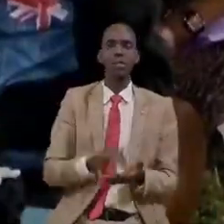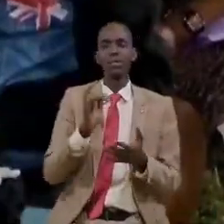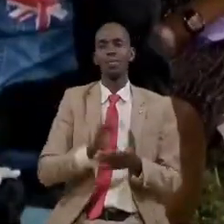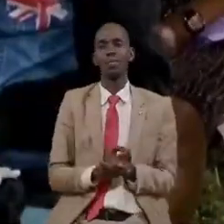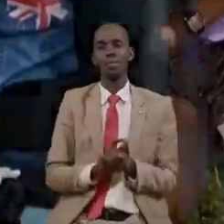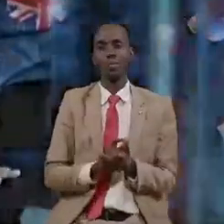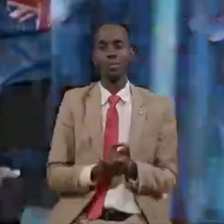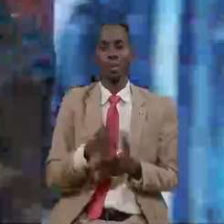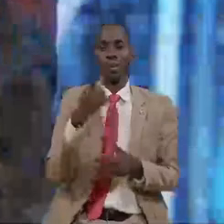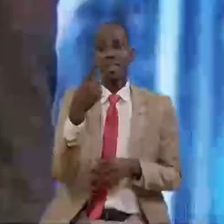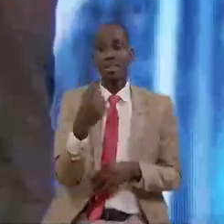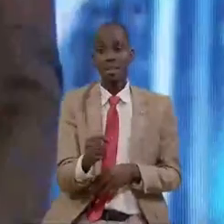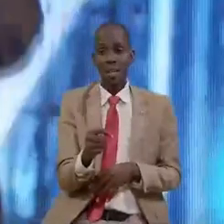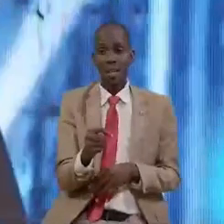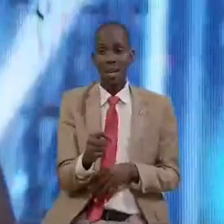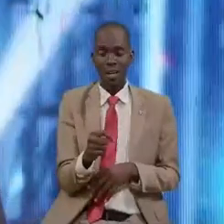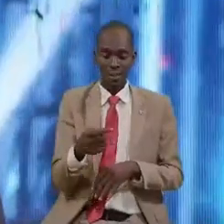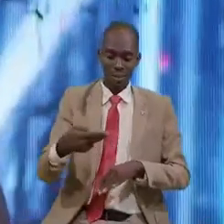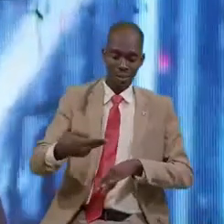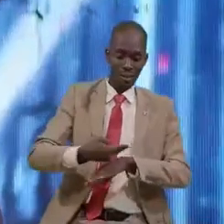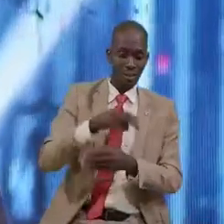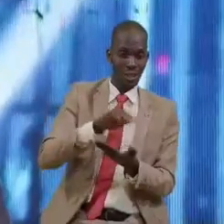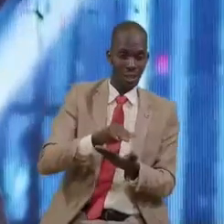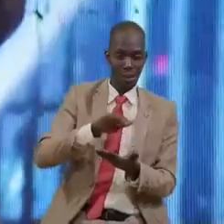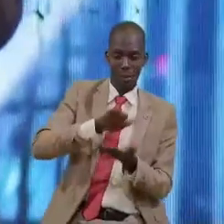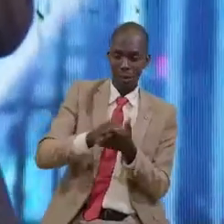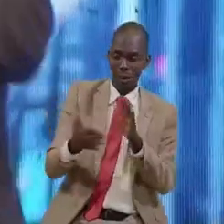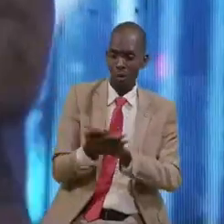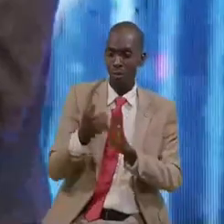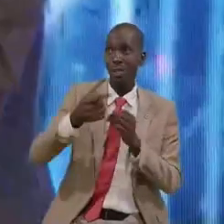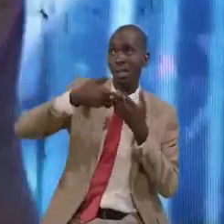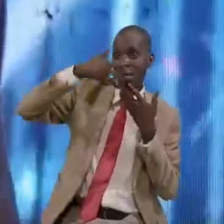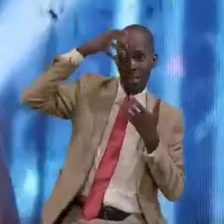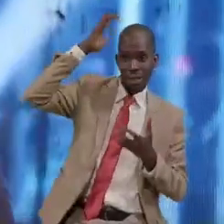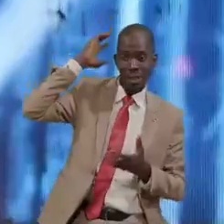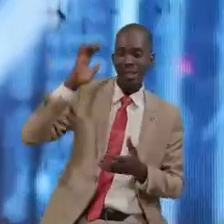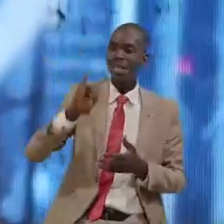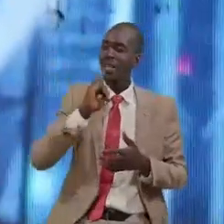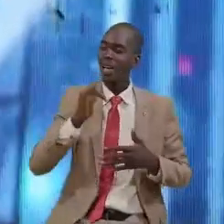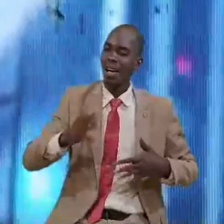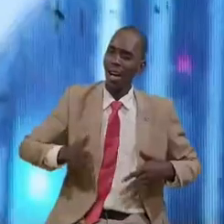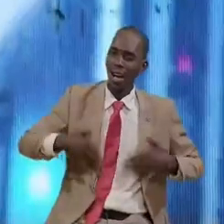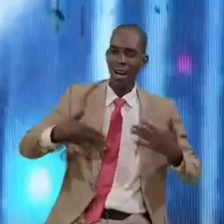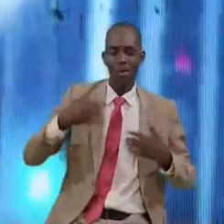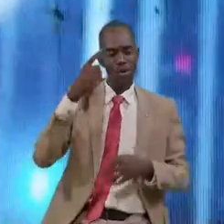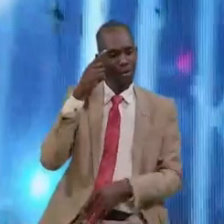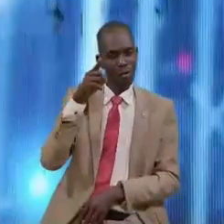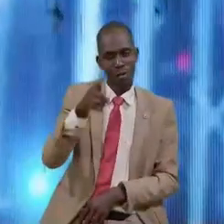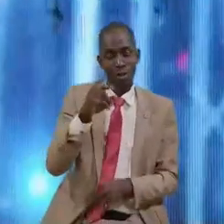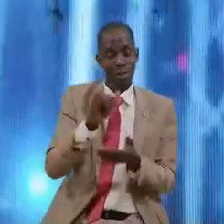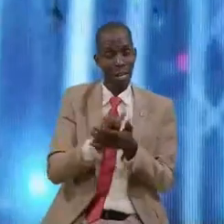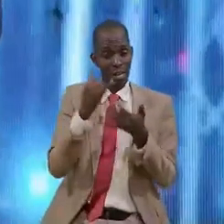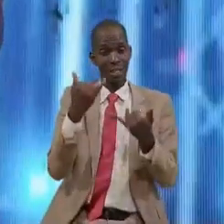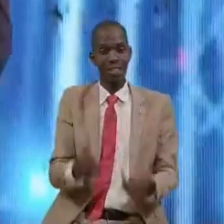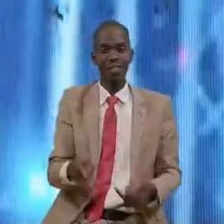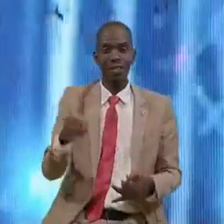l'agneau qui est le lion est si heureux de vous que maintenant vous